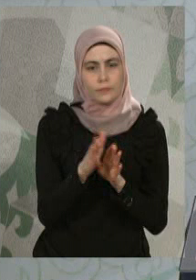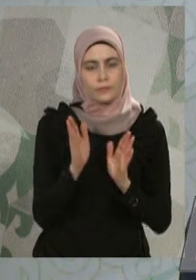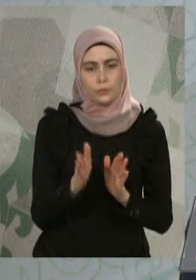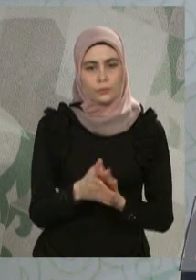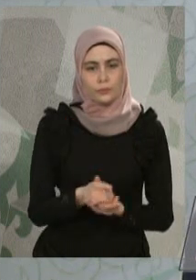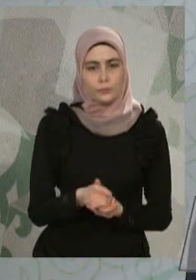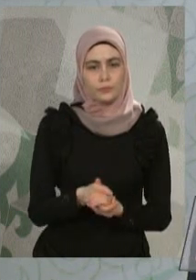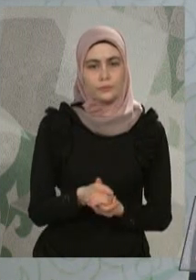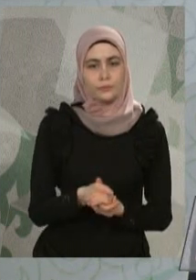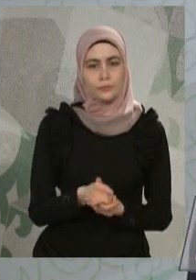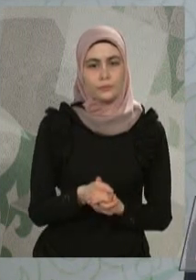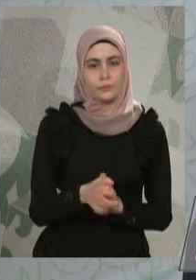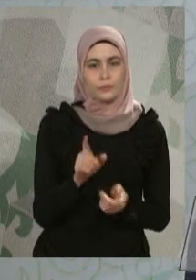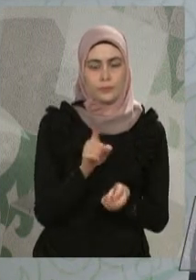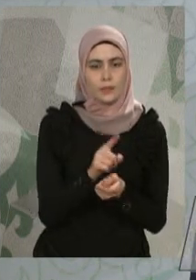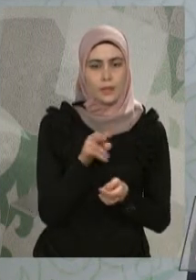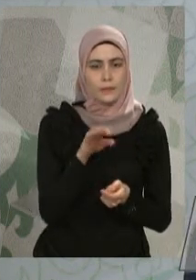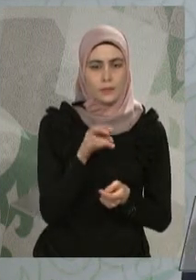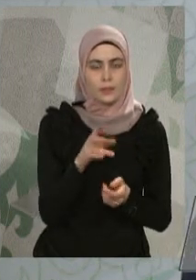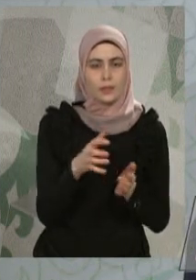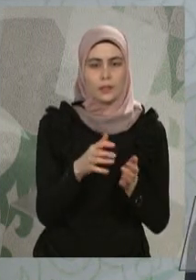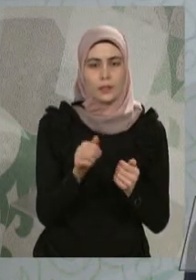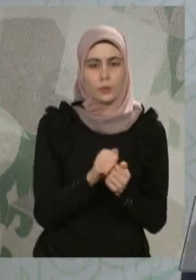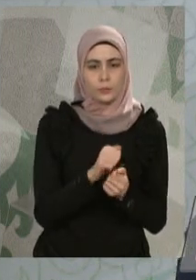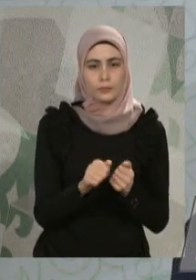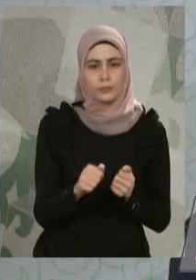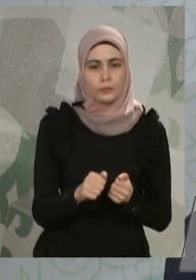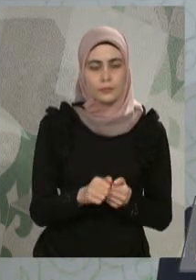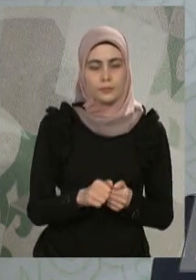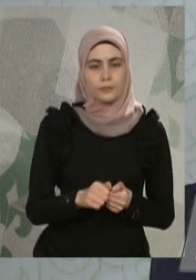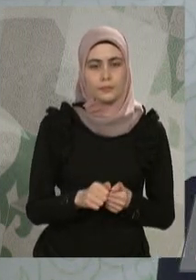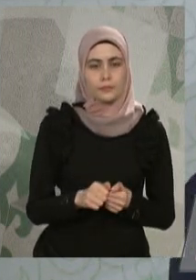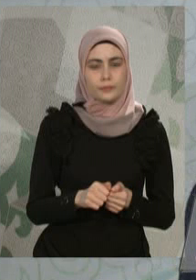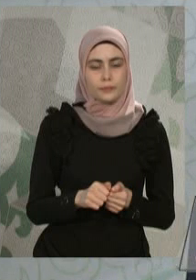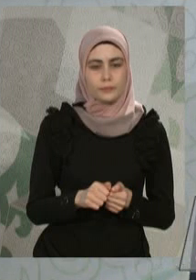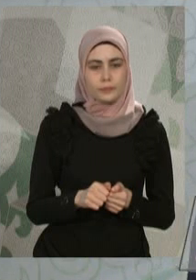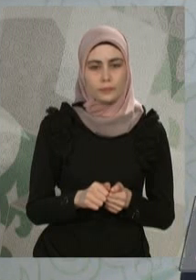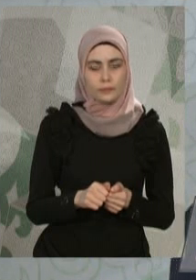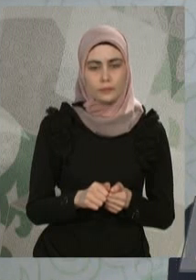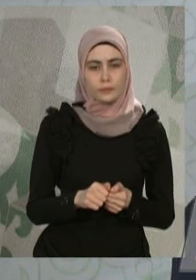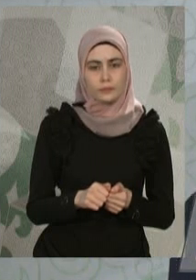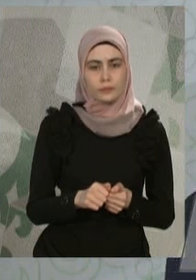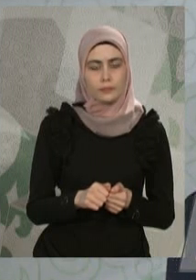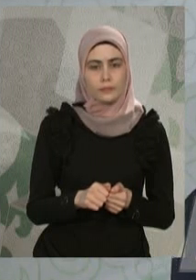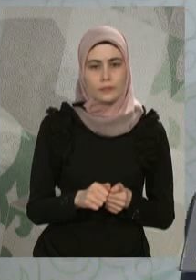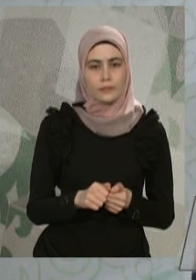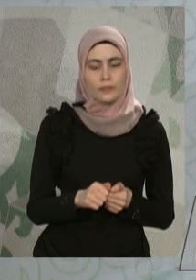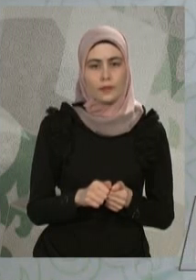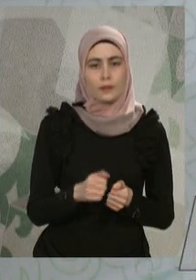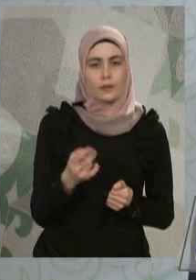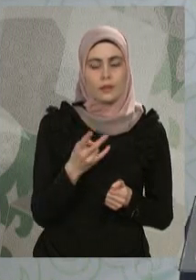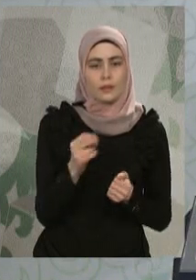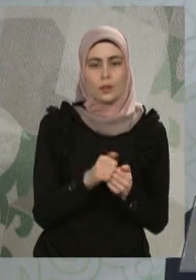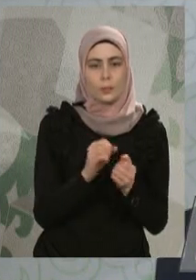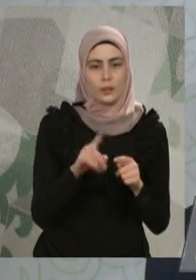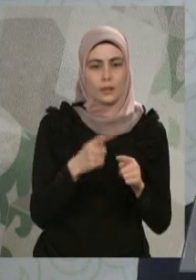обратятся, обязательно явятся с необходимыми документами и помогут вам своевременно провести перерегистрацию. Необходимый перечень